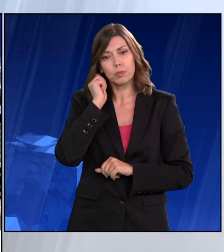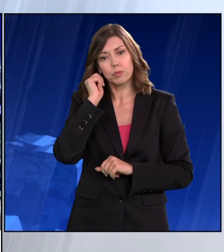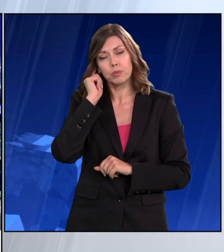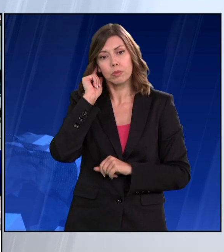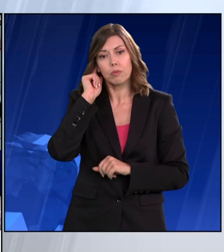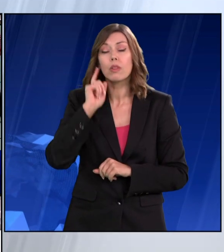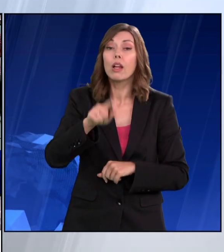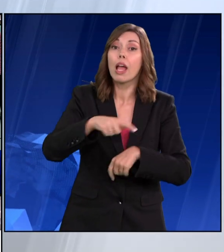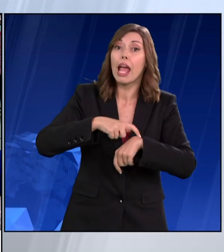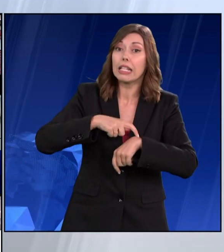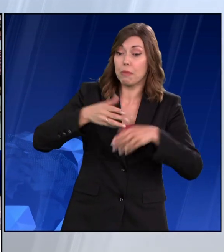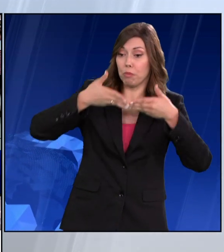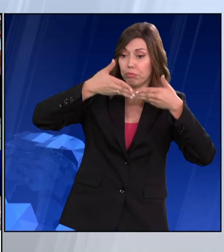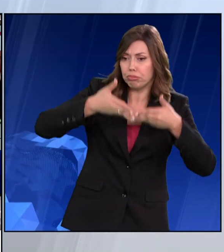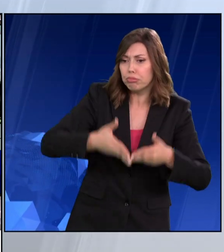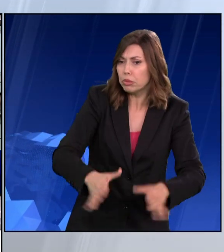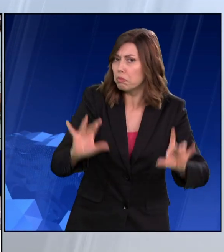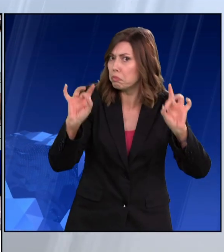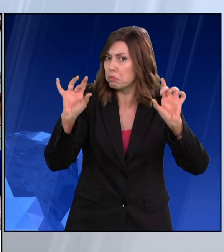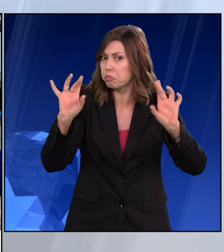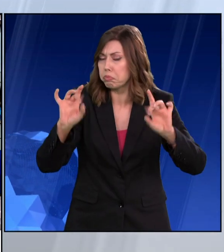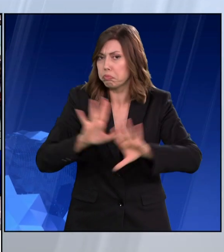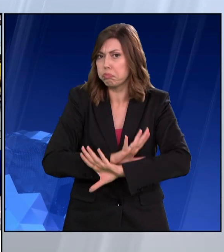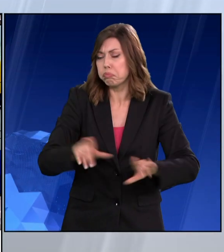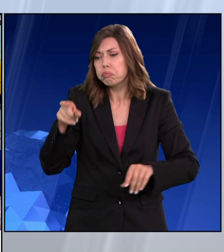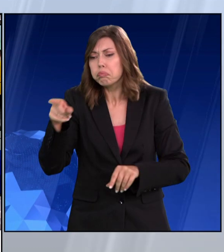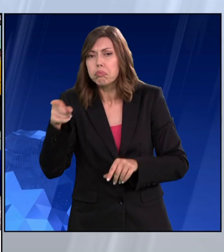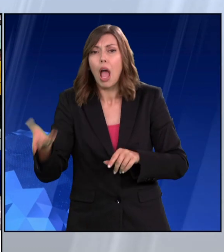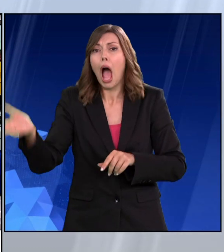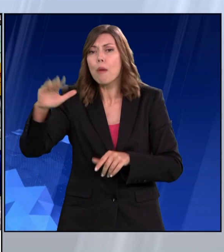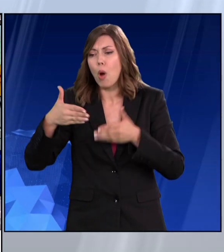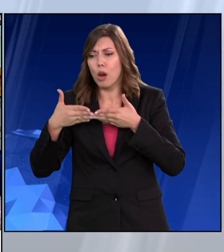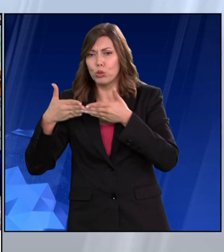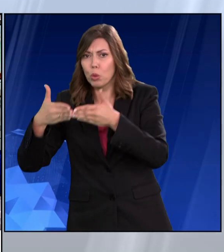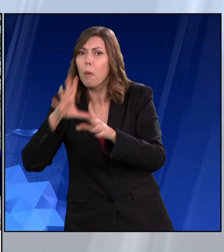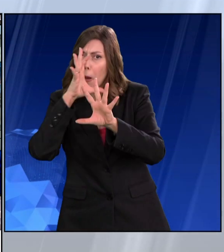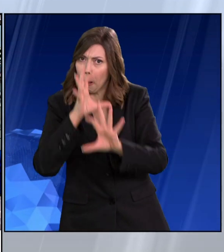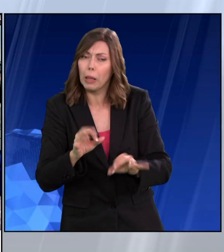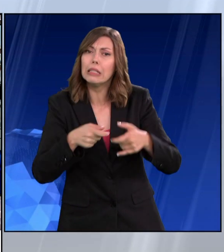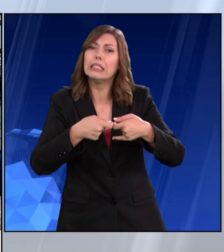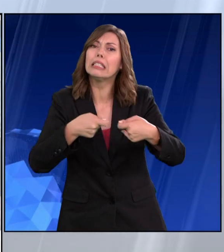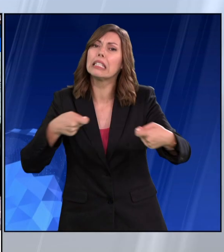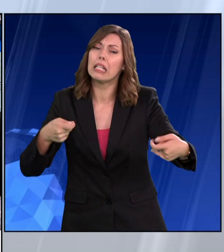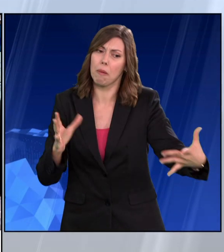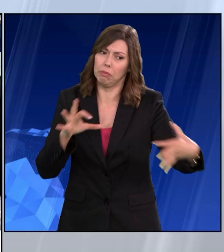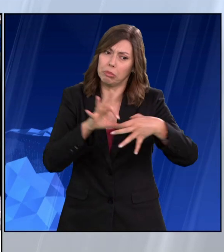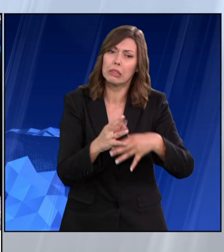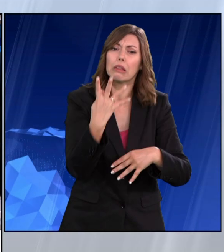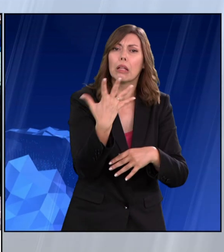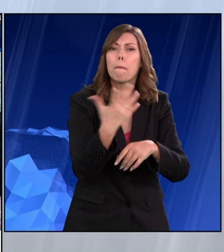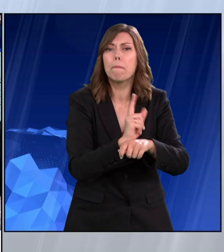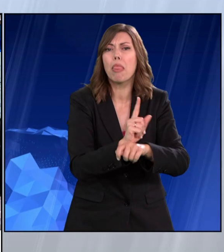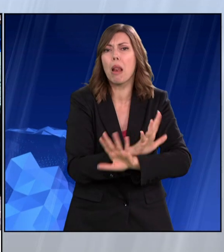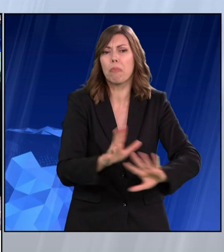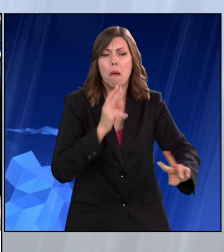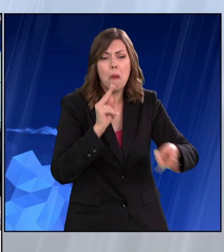υπάρχει καταγραφή. Δέθηκε λοιπόν αυτός ο μικρός κάβος για 5-6 λεπτά ως διήρκηση συνομιλία του πληρώματος με τους ανθρώπους από το καταστρώματος. Όταν